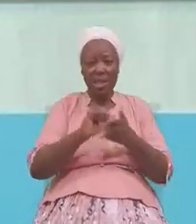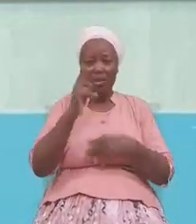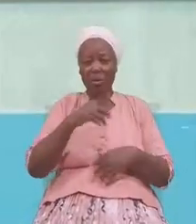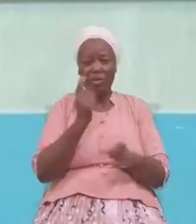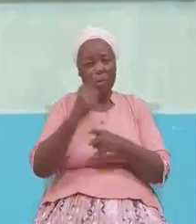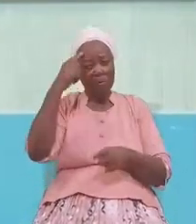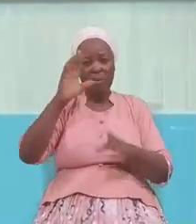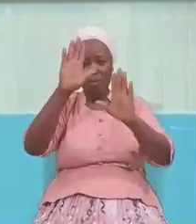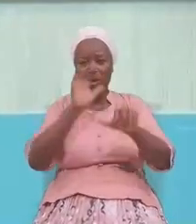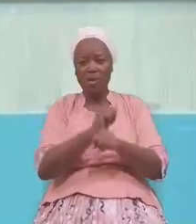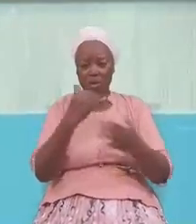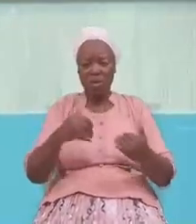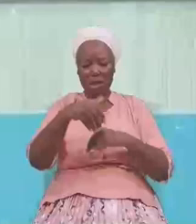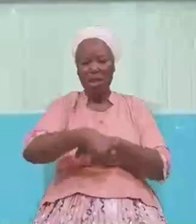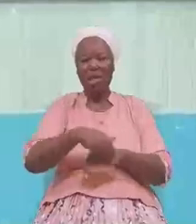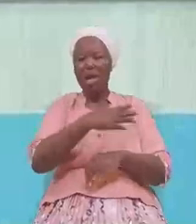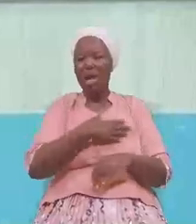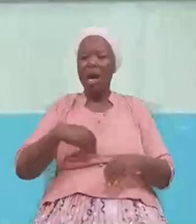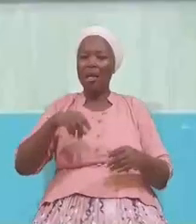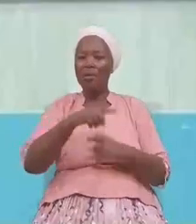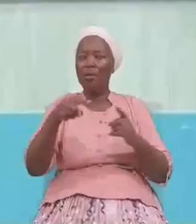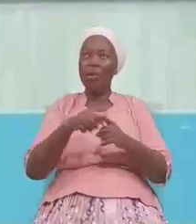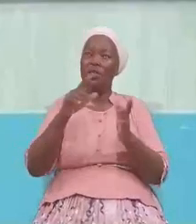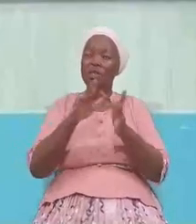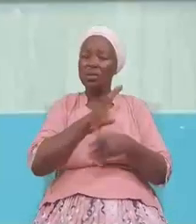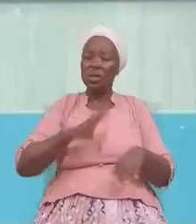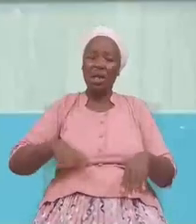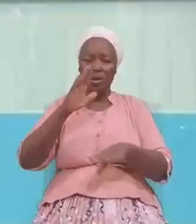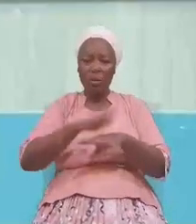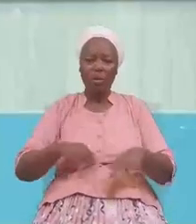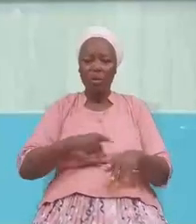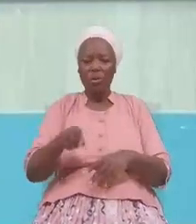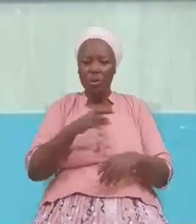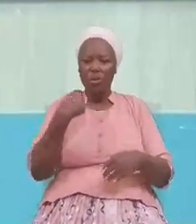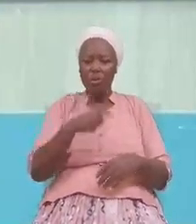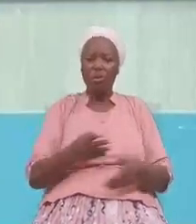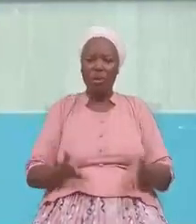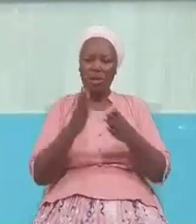miracle ce soir. Et quand il appelle, lève simplement ta main là-bas et